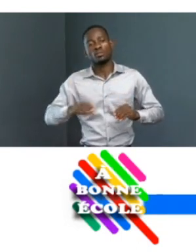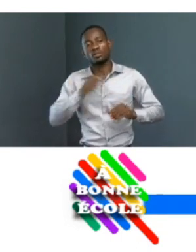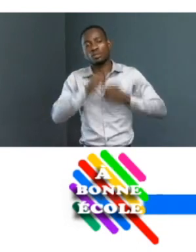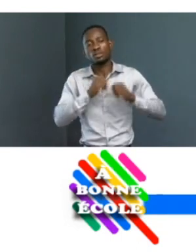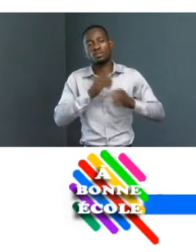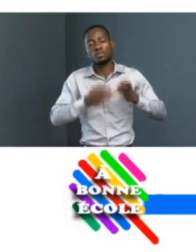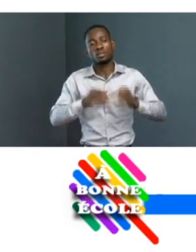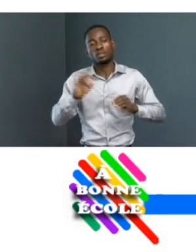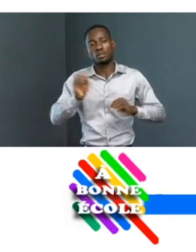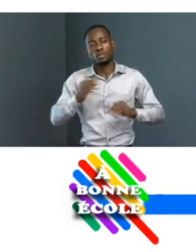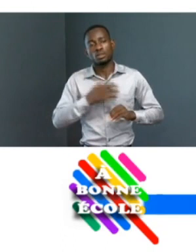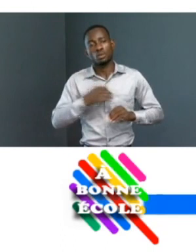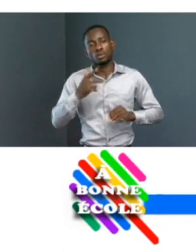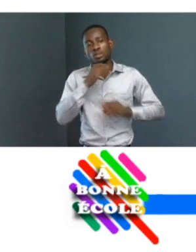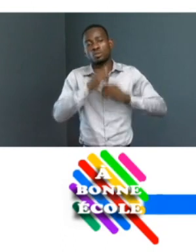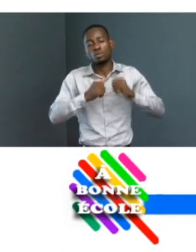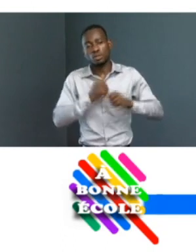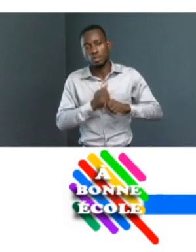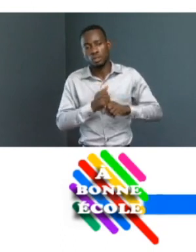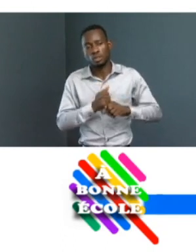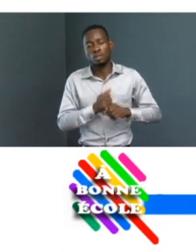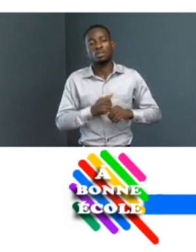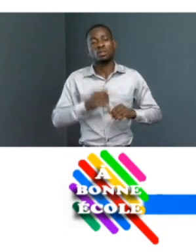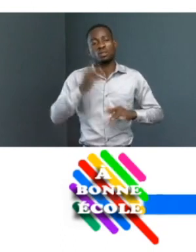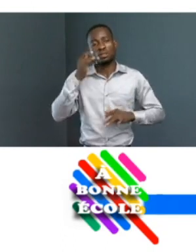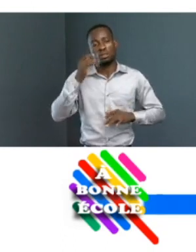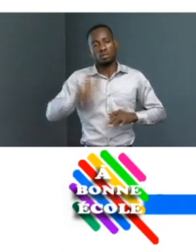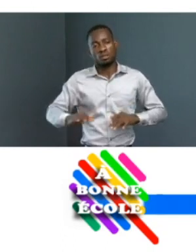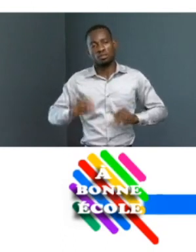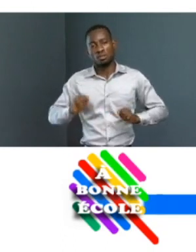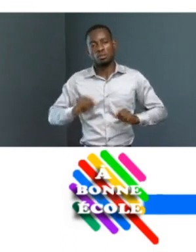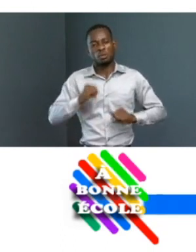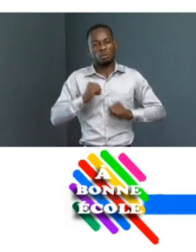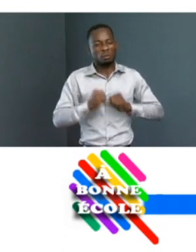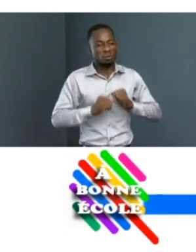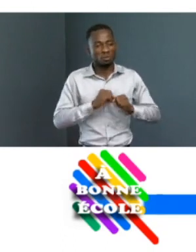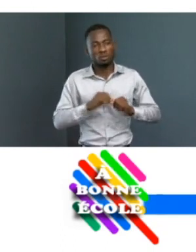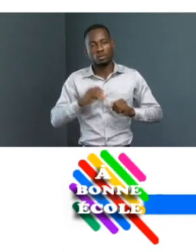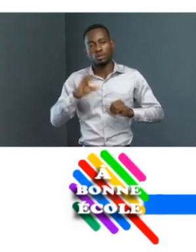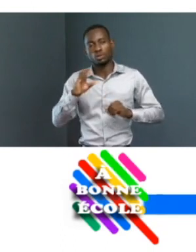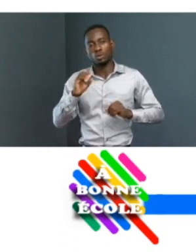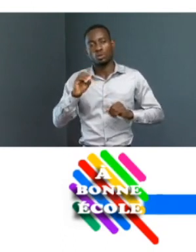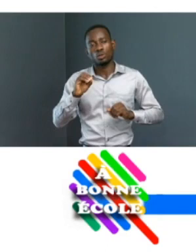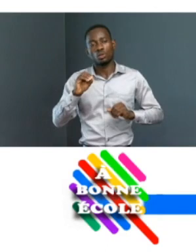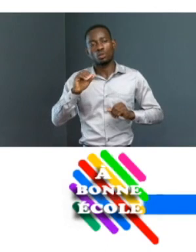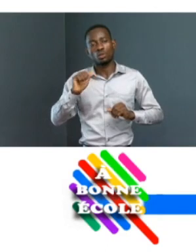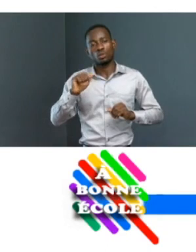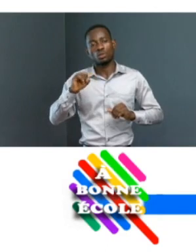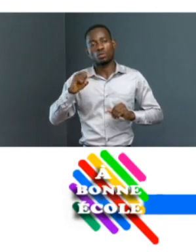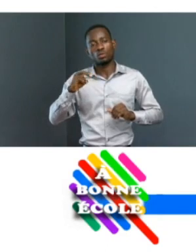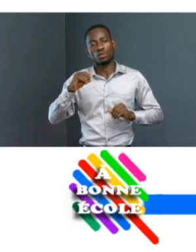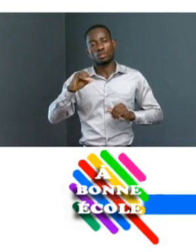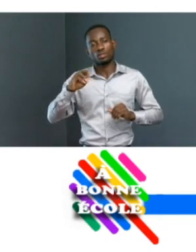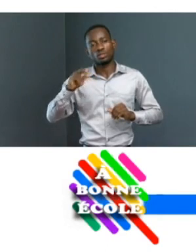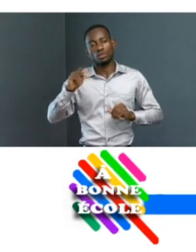0 et 3 ans, l'enfant peut souffrir du kwashiorkor. Et nous avons également des maladies qui sont